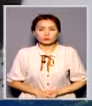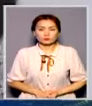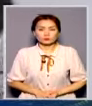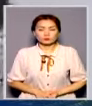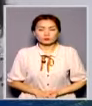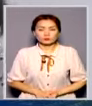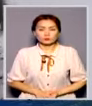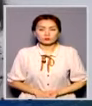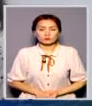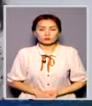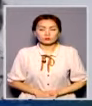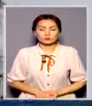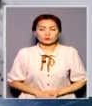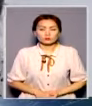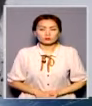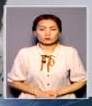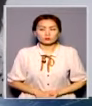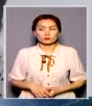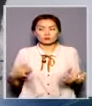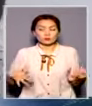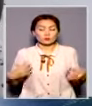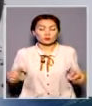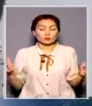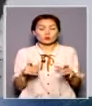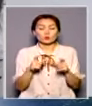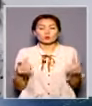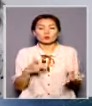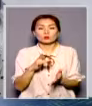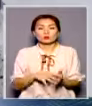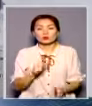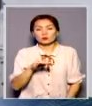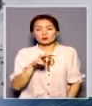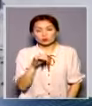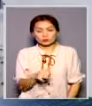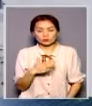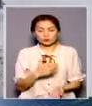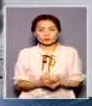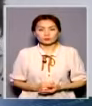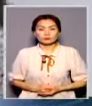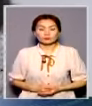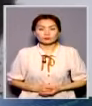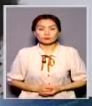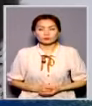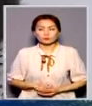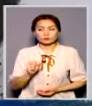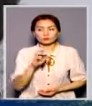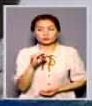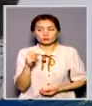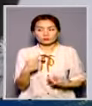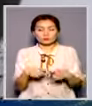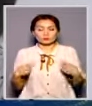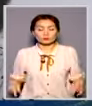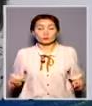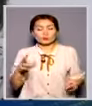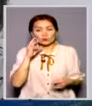Мы сегодня открыли нашу школу Сабира Домбра Скул в городе Атырау. У Сабиры несколько филиалов